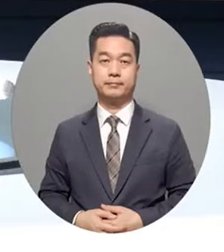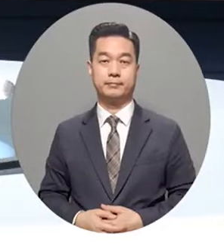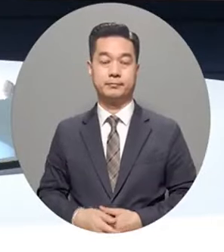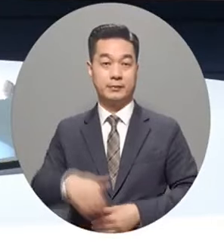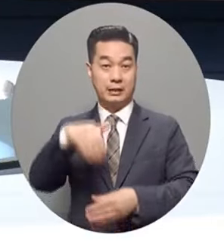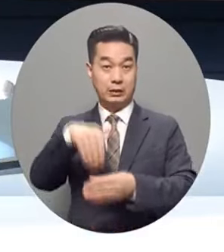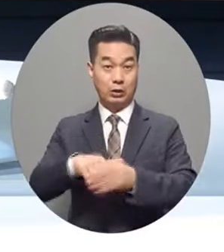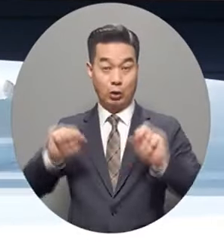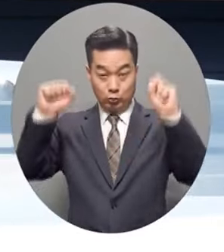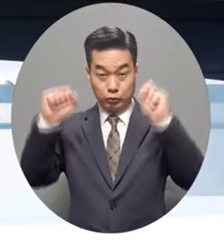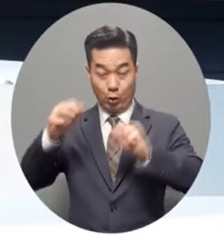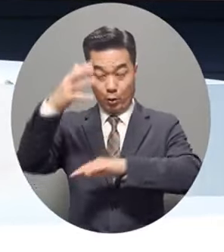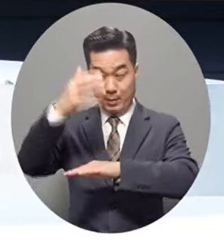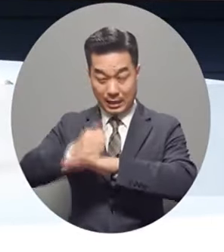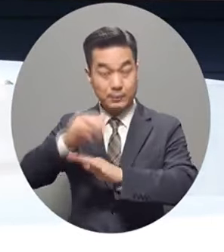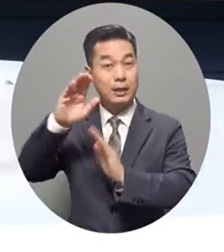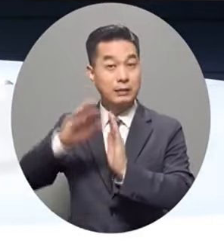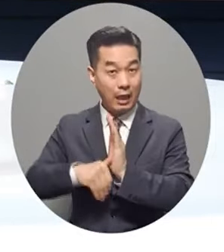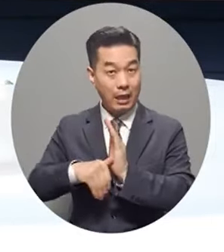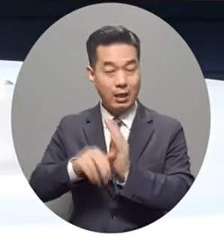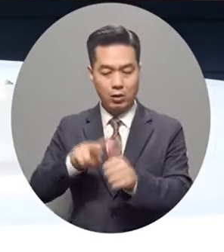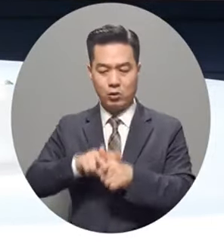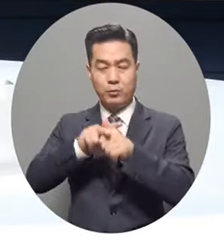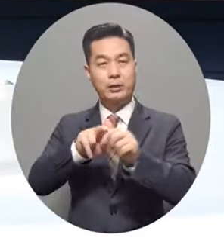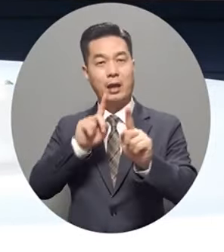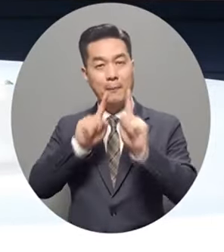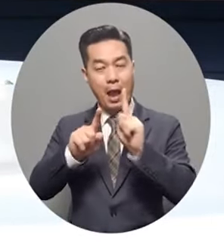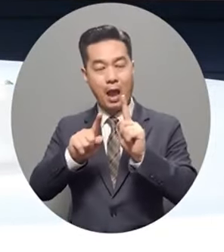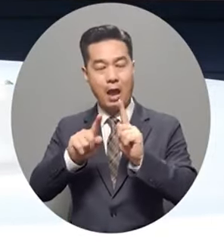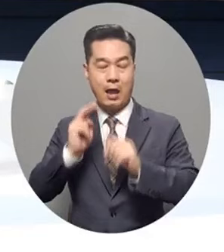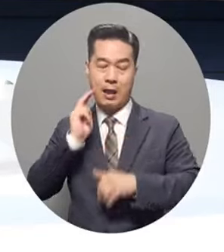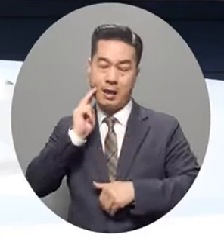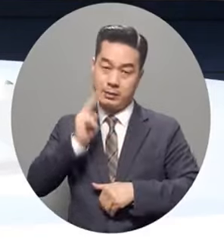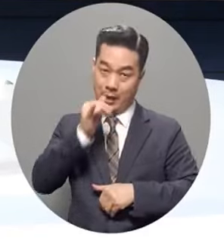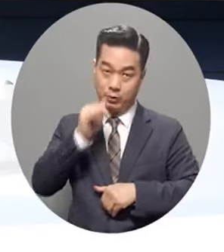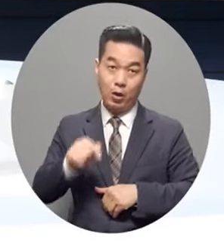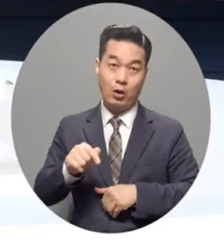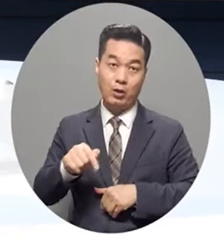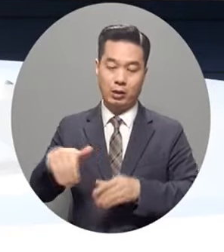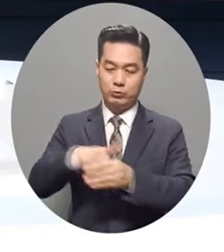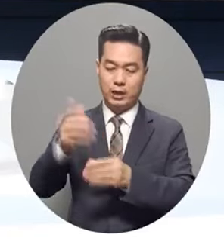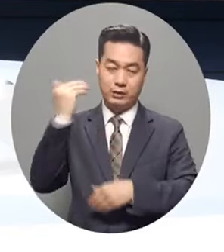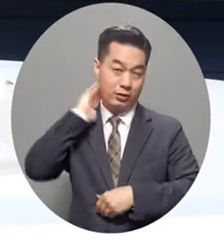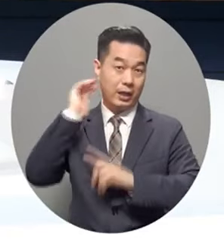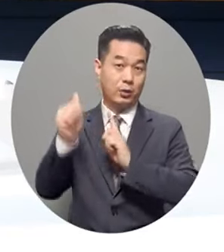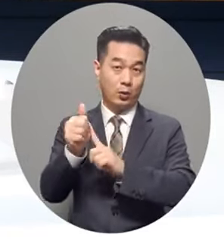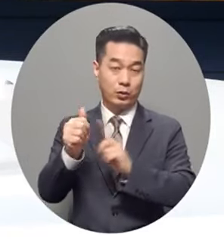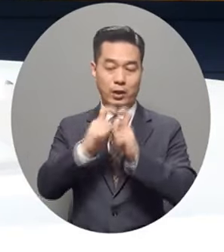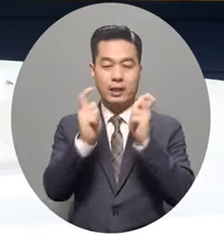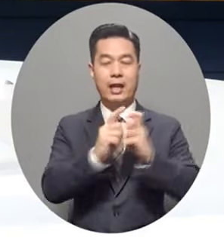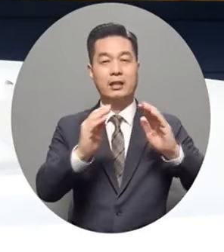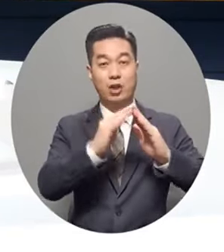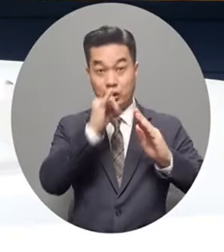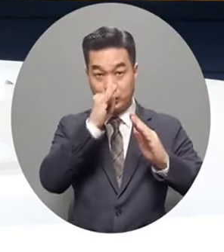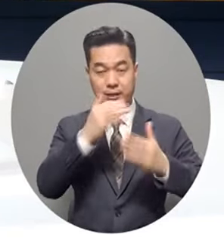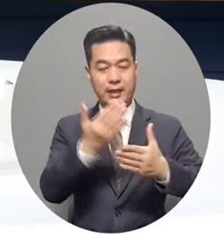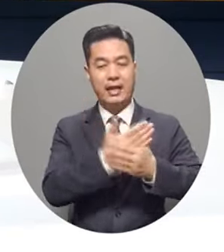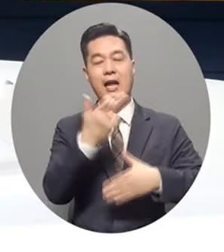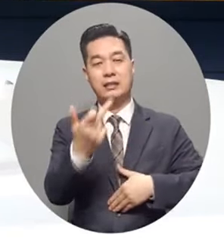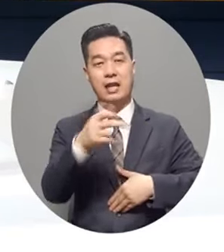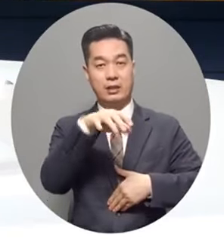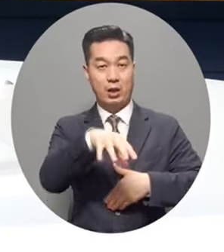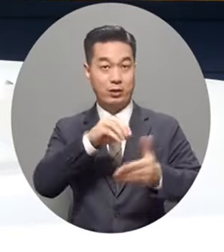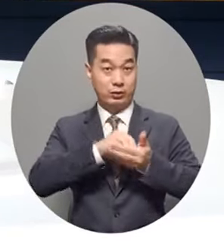선거운동이 막바지에 이르면서 후보자들의 발언도 거칠어지고 있는데 문재인 전 대통령의 사저가 있는 경남 양산갑 지역구에